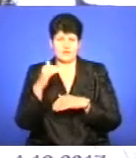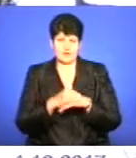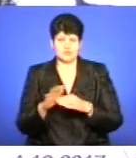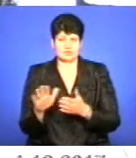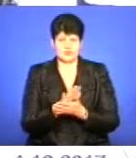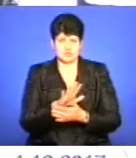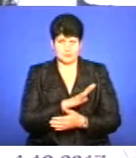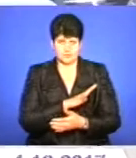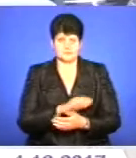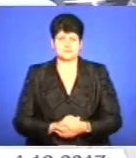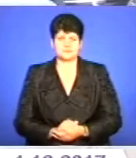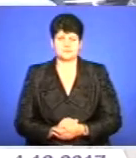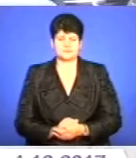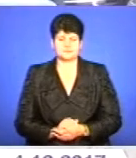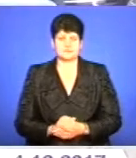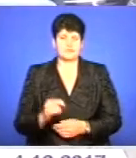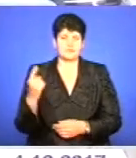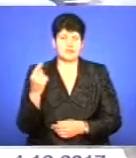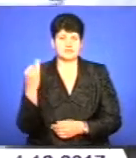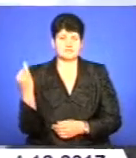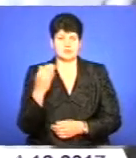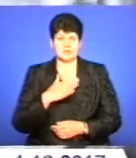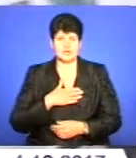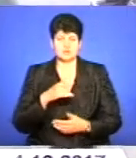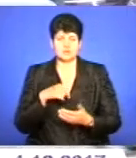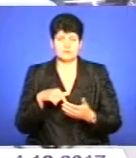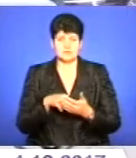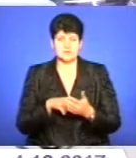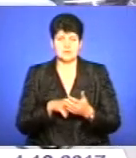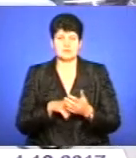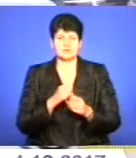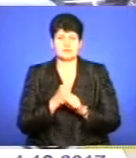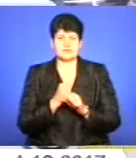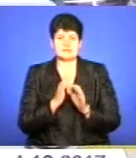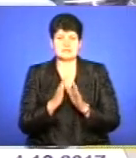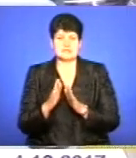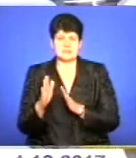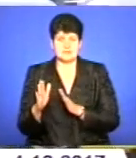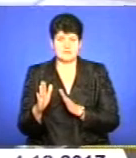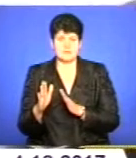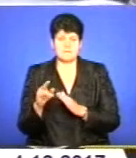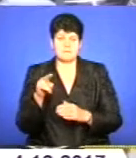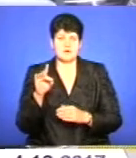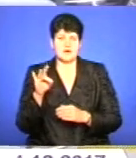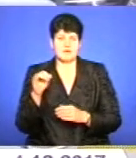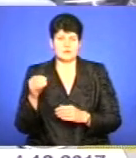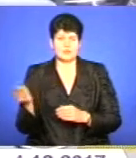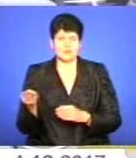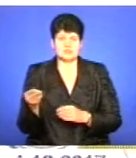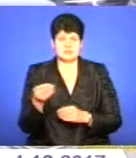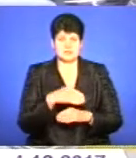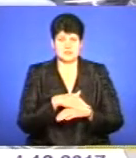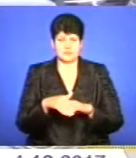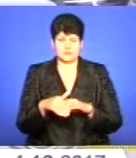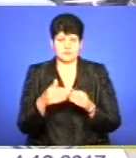розчистити. Вперше в історії нашого міста запровадили так звану систему превентивної посипки на